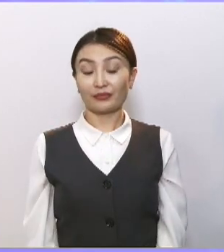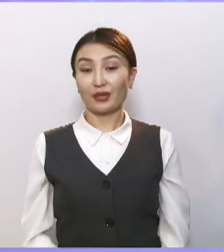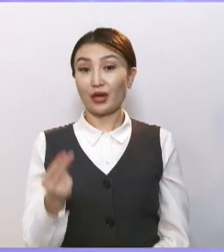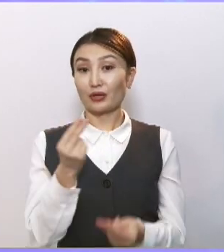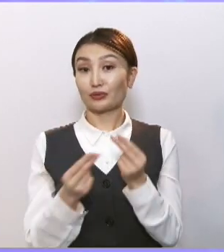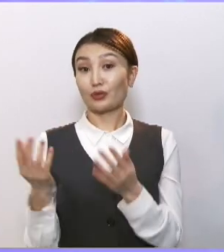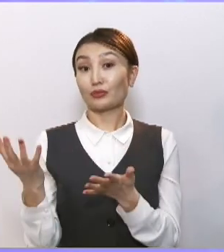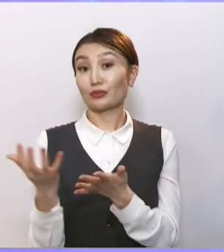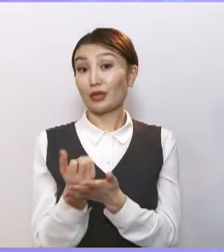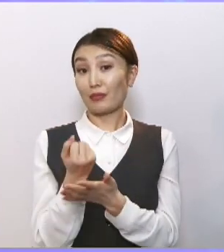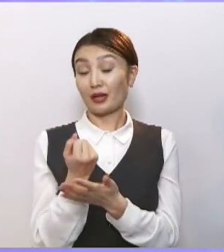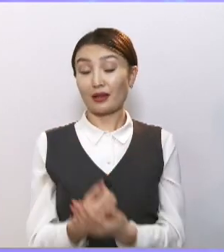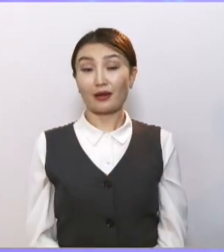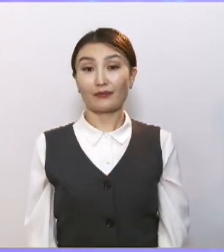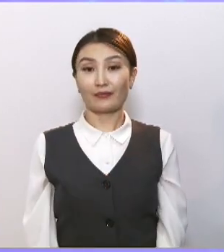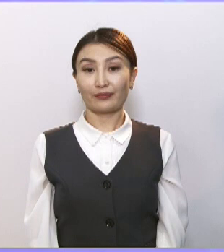Сүрөтүн тапкыла.